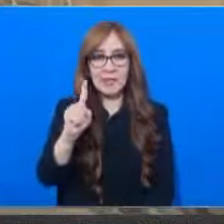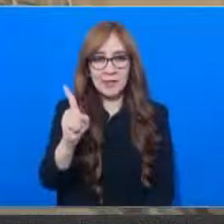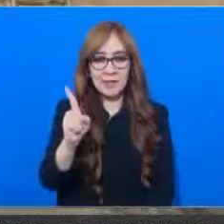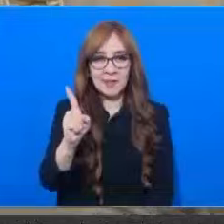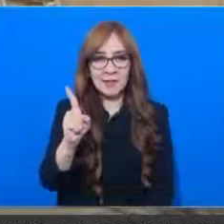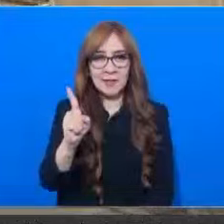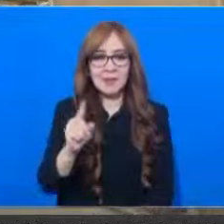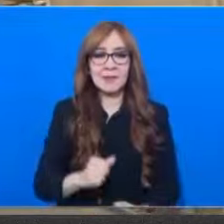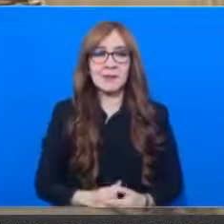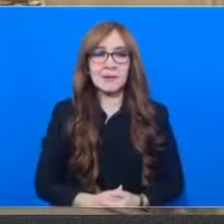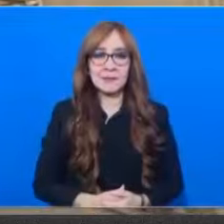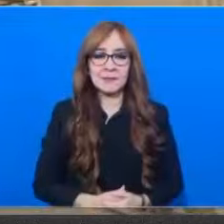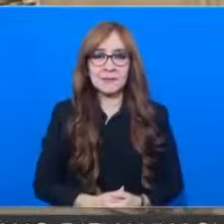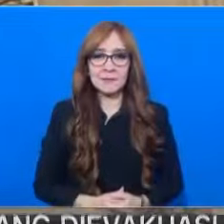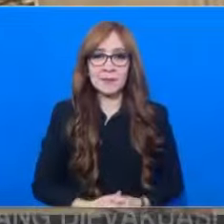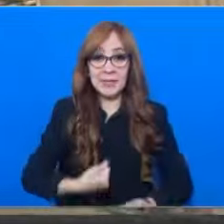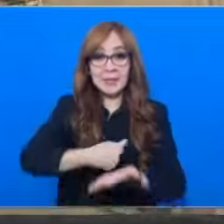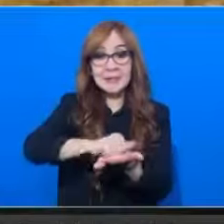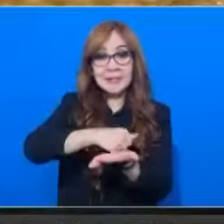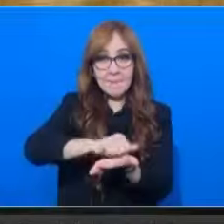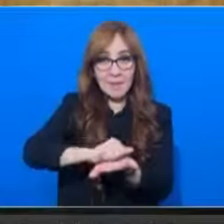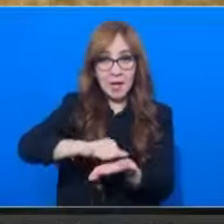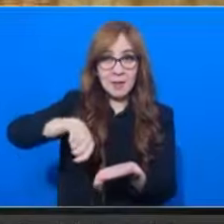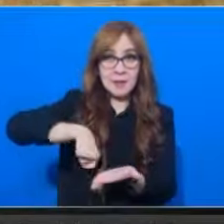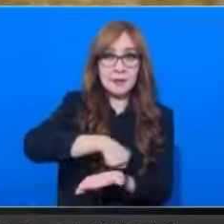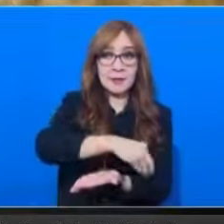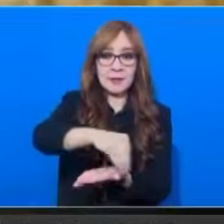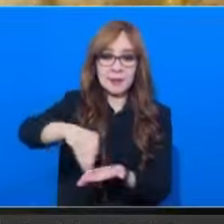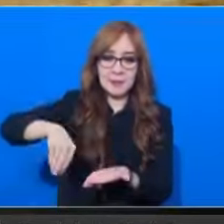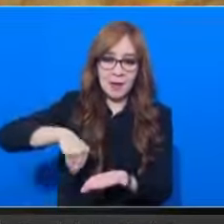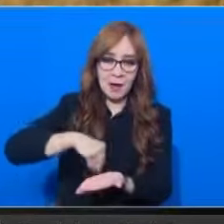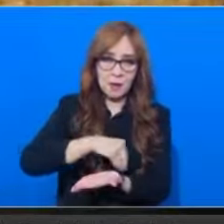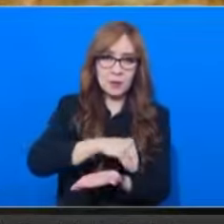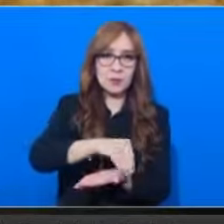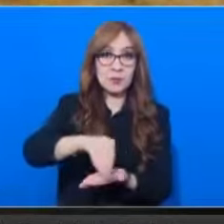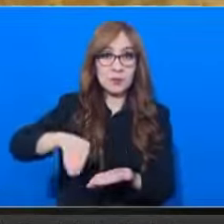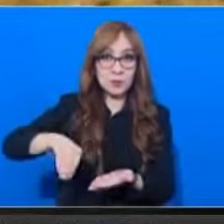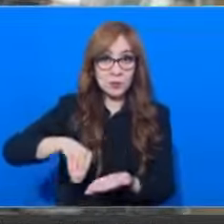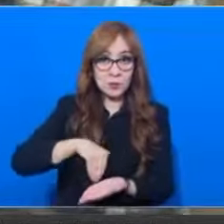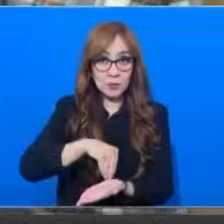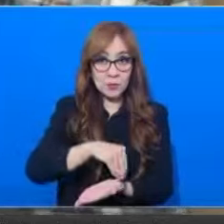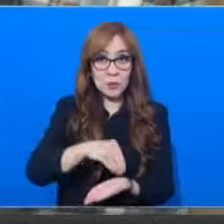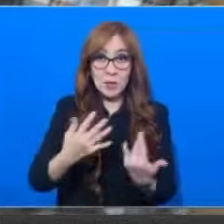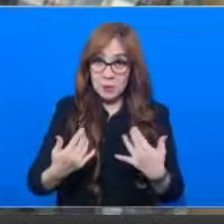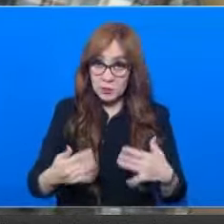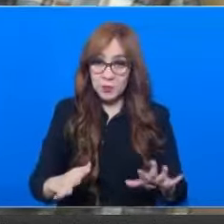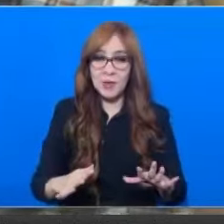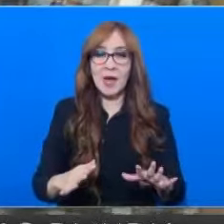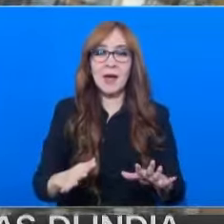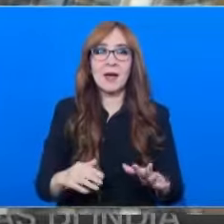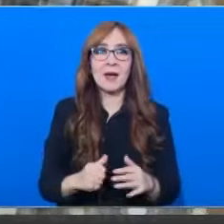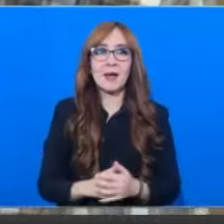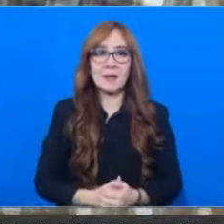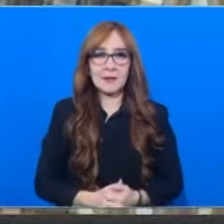matang sempurna, olahan sambal ini diaduk secara berkala. Kalau sudah mendidih, tandanya oncom sudah siap